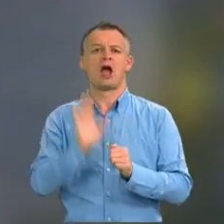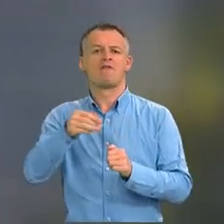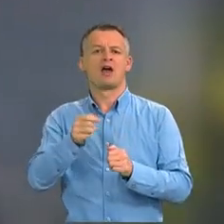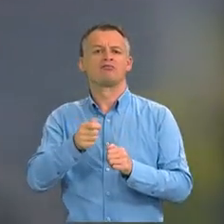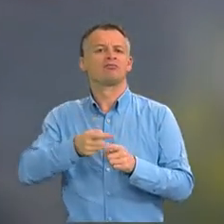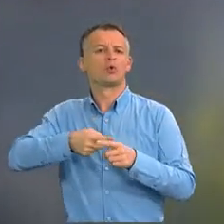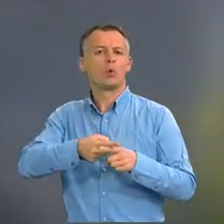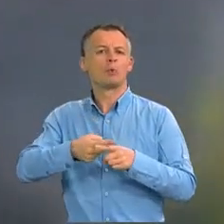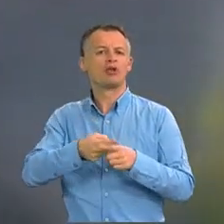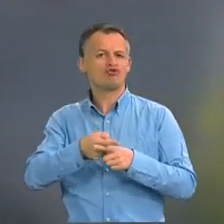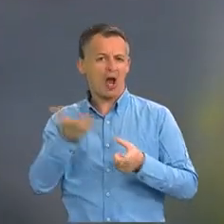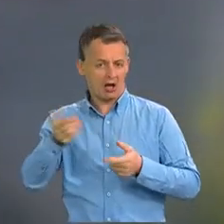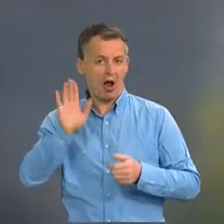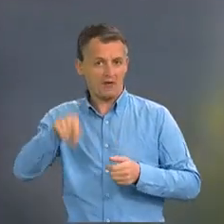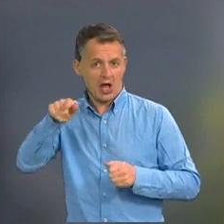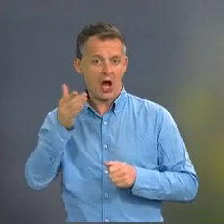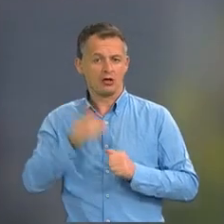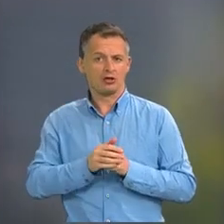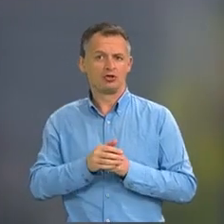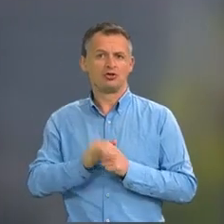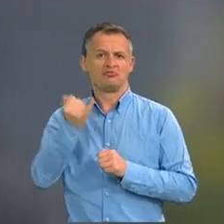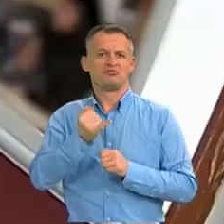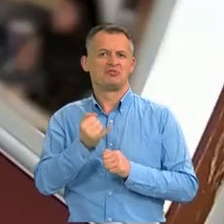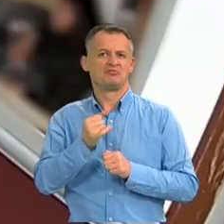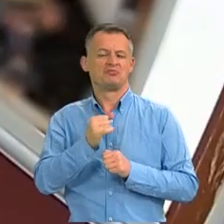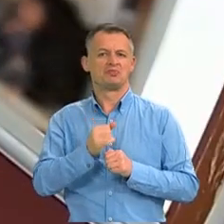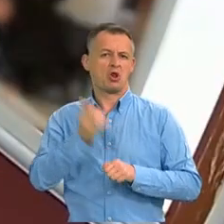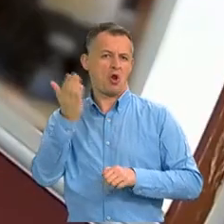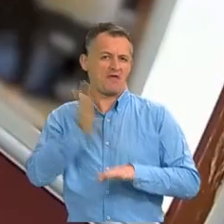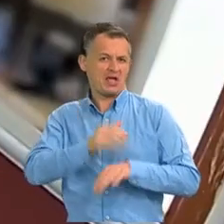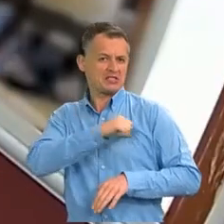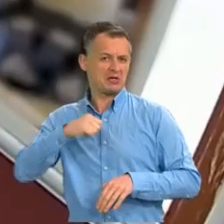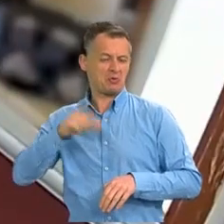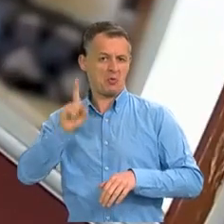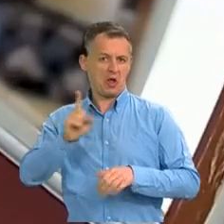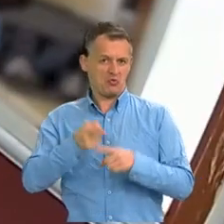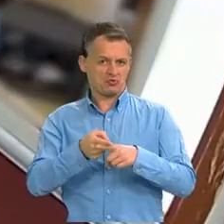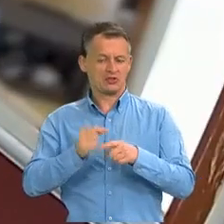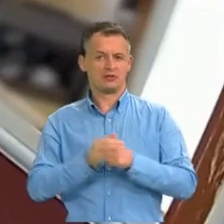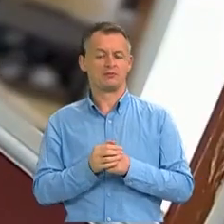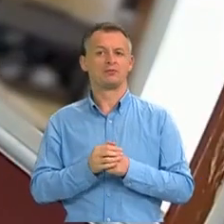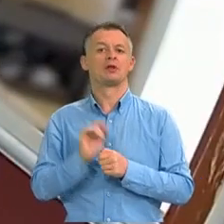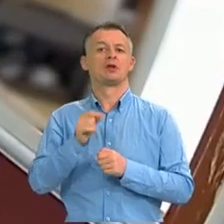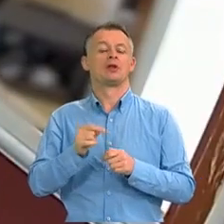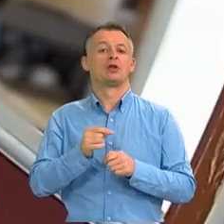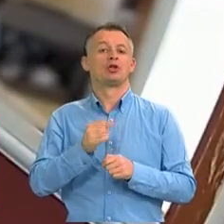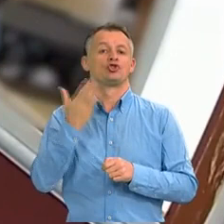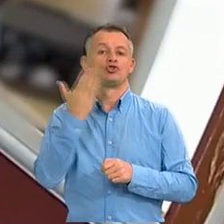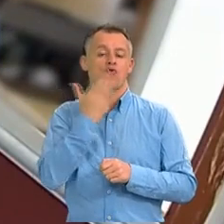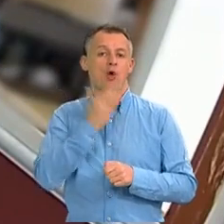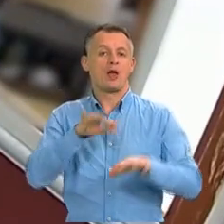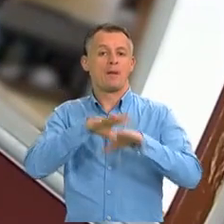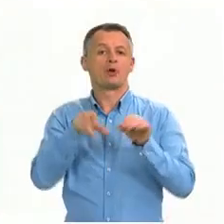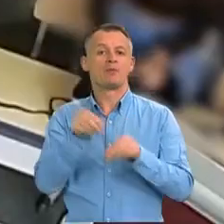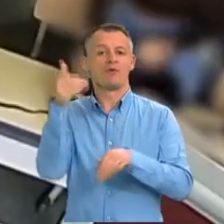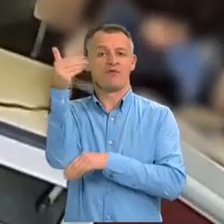briceag, un an și se lăuda cu el. La aceeași ședință s-a luat în discuție aspectul că unitatea de învățământ împreună cu